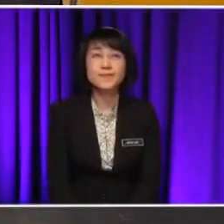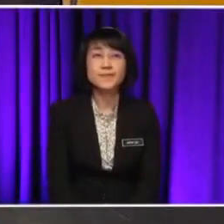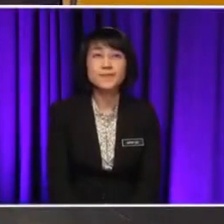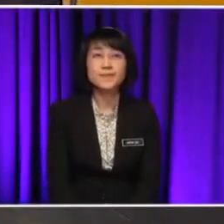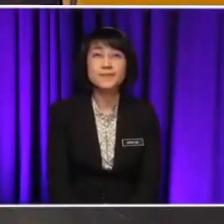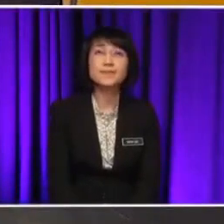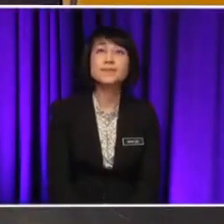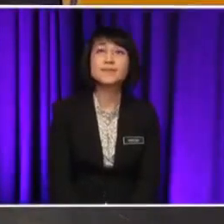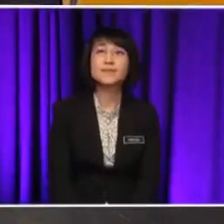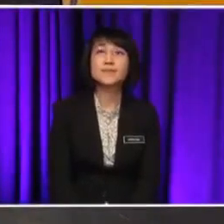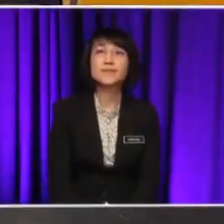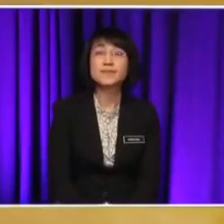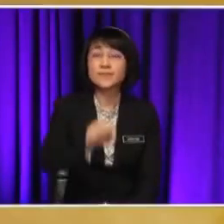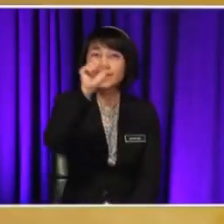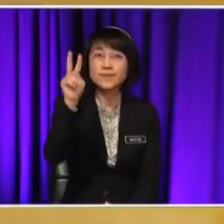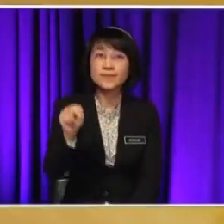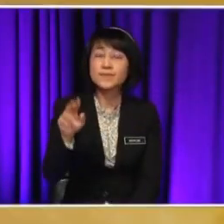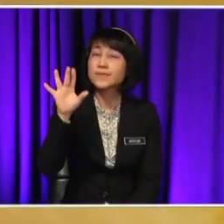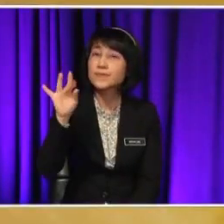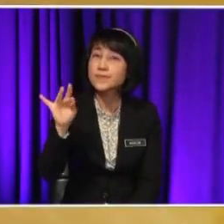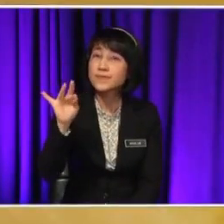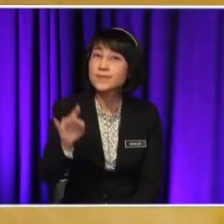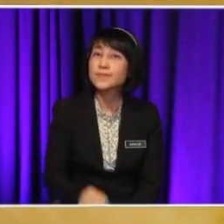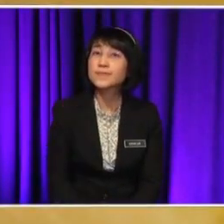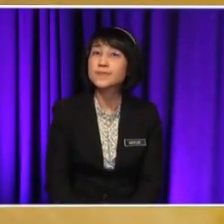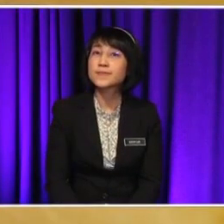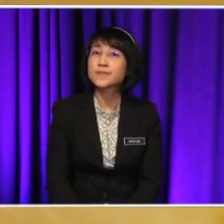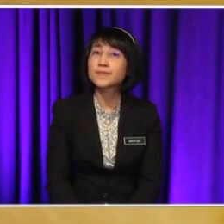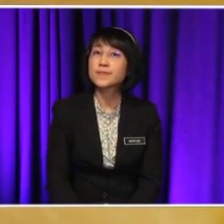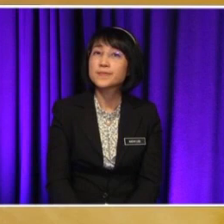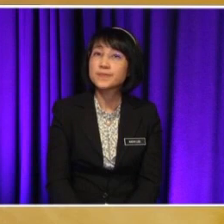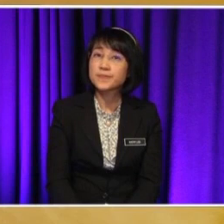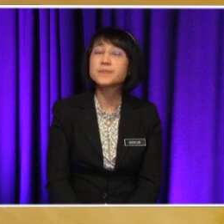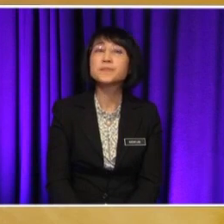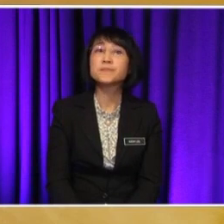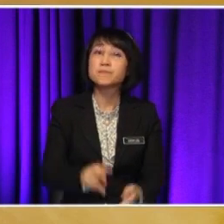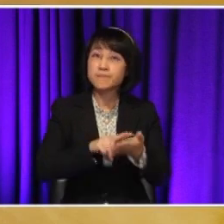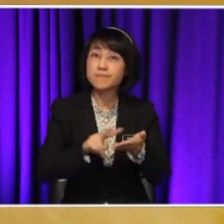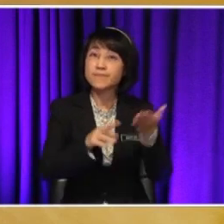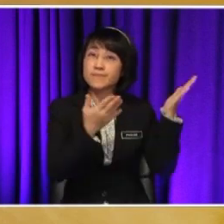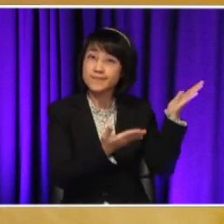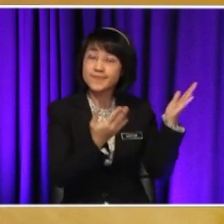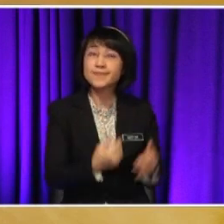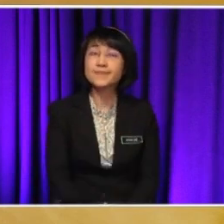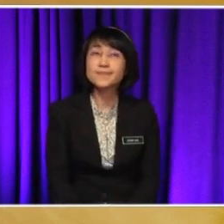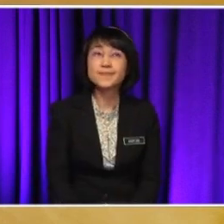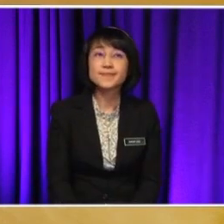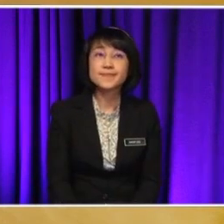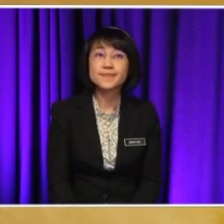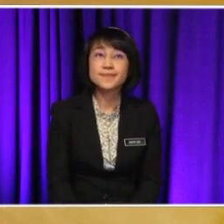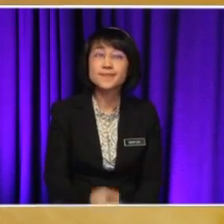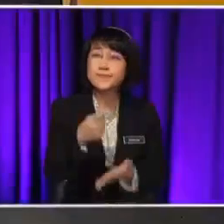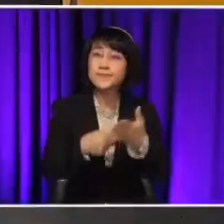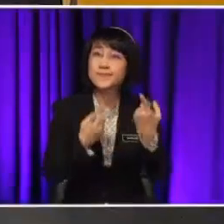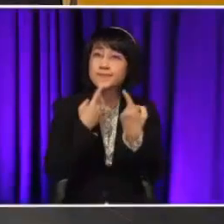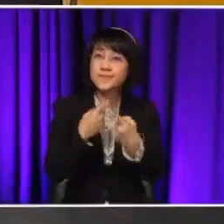ulang kaji ke-8. Apakah aliran seni berdasarkan karya Robert Rauschenberg di sebelah? Baru tadi cakap. Siapa yang cuba? A, B,